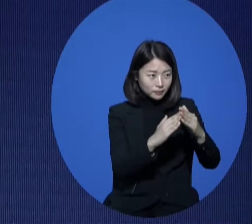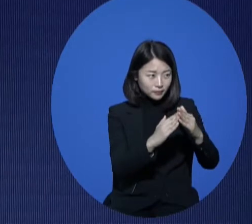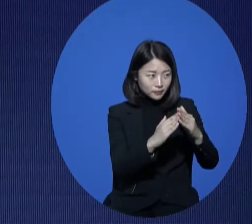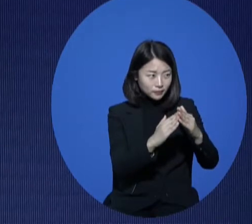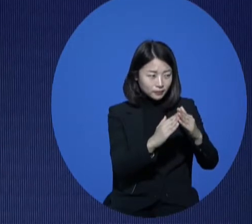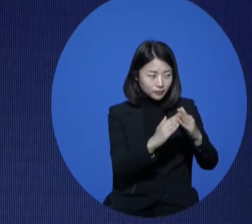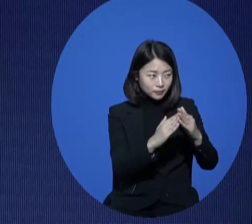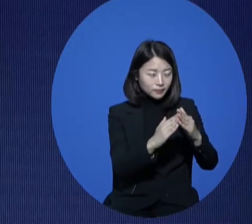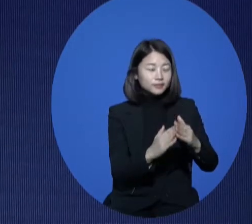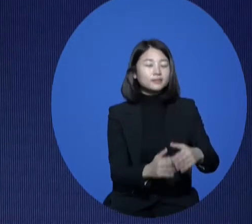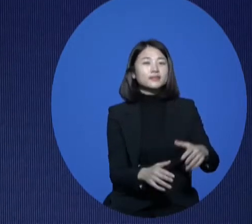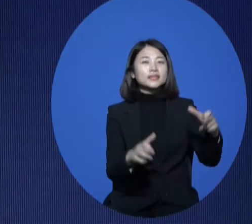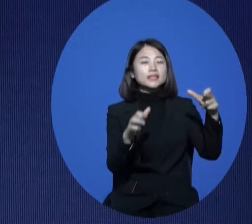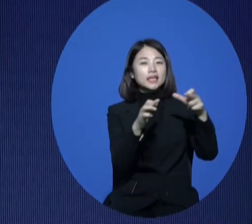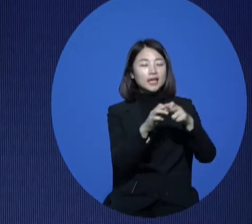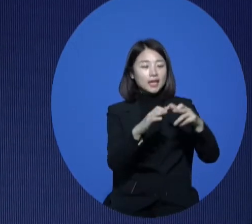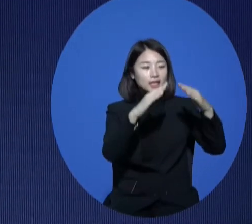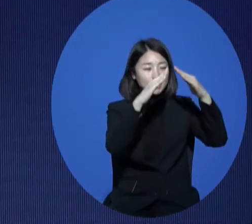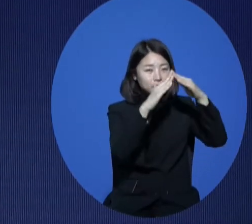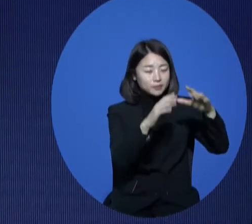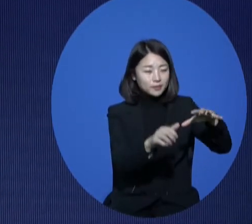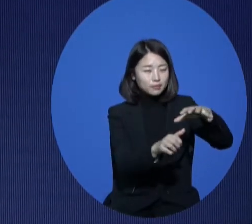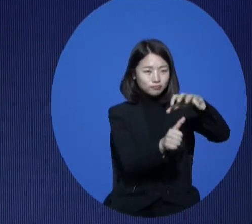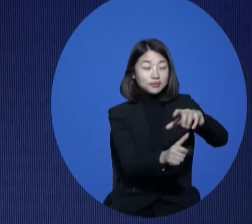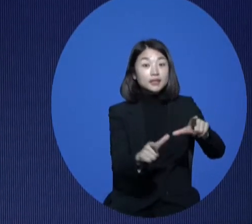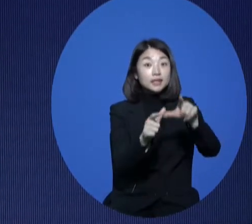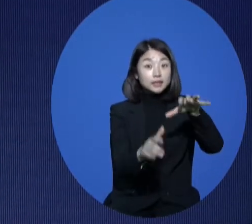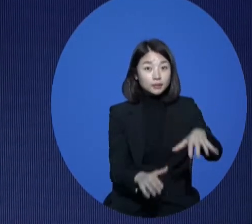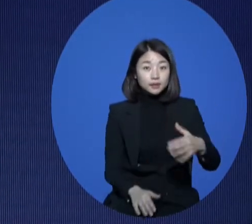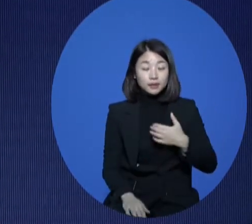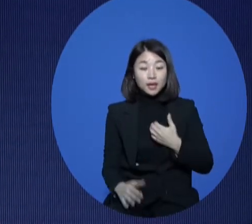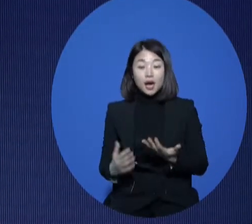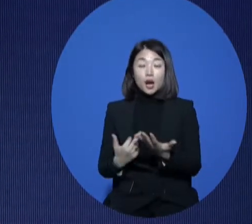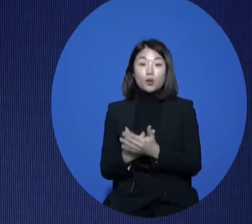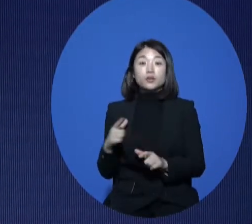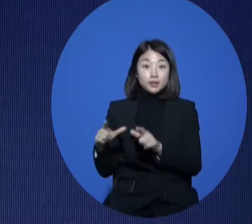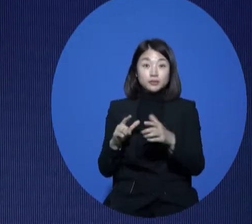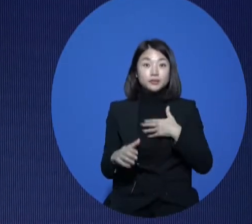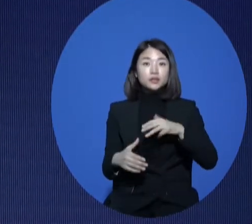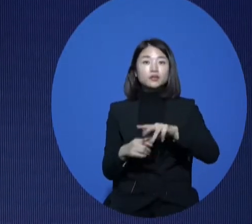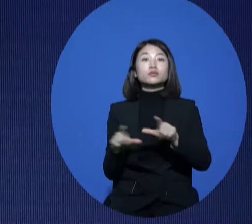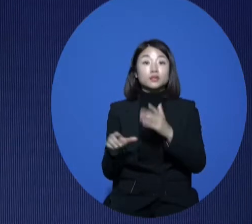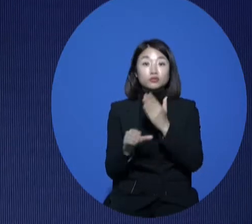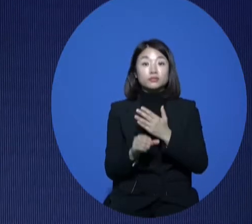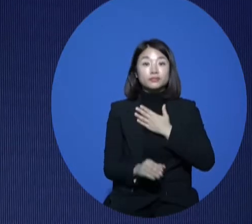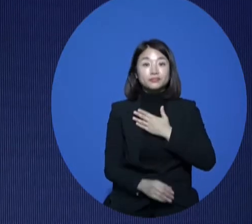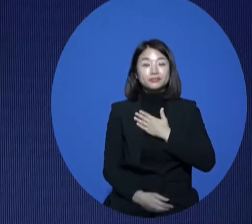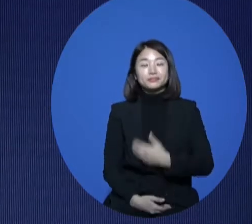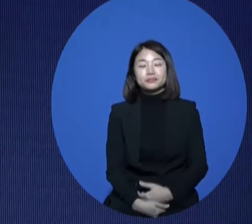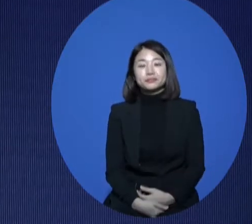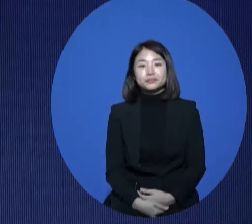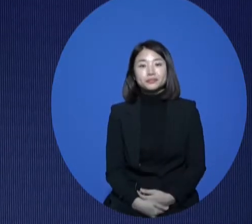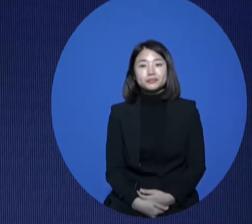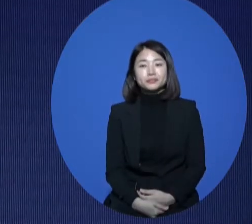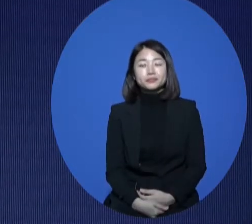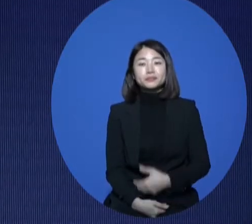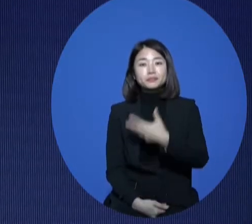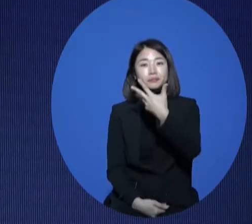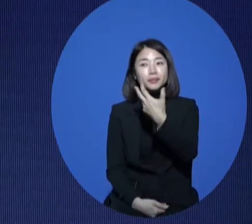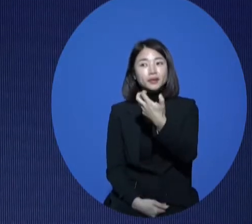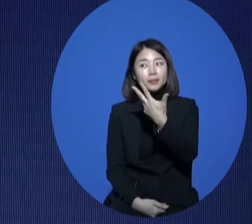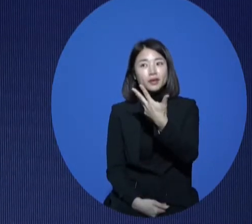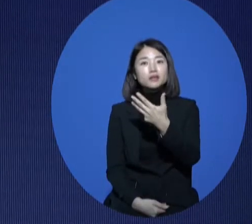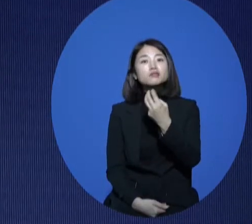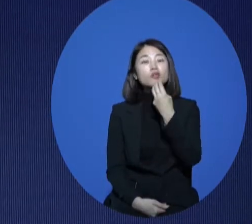중에서 더 많이 당했어요. 제가 강원도에 살고 있는데 강원도 철원에 살고 있습니다. 88